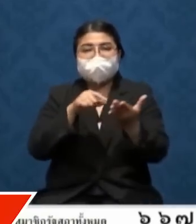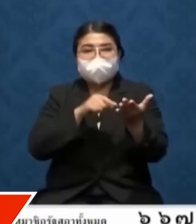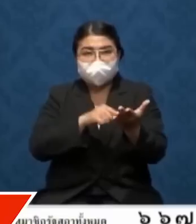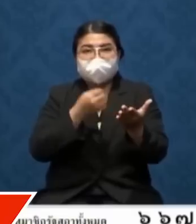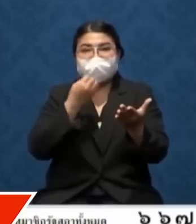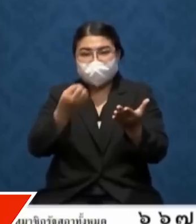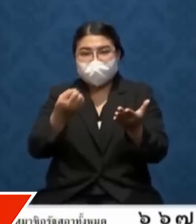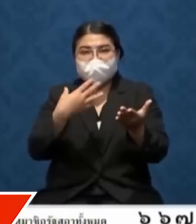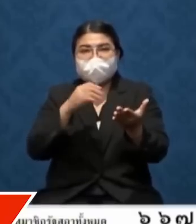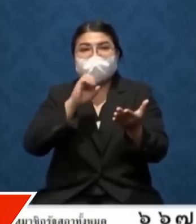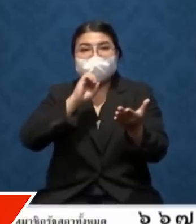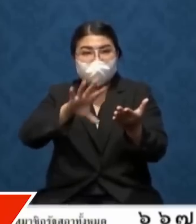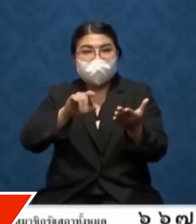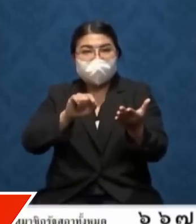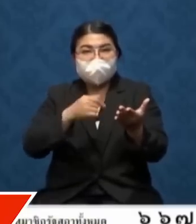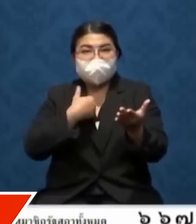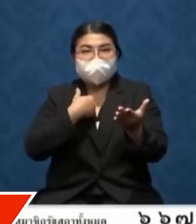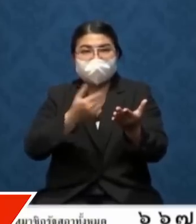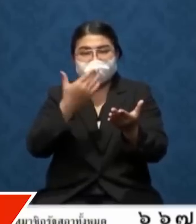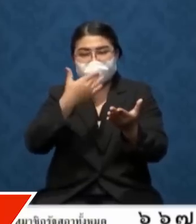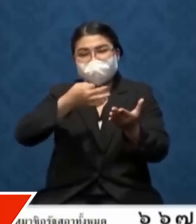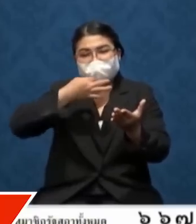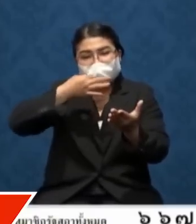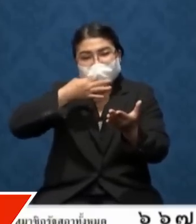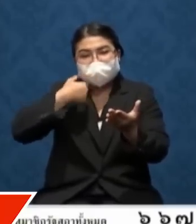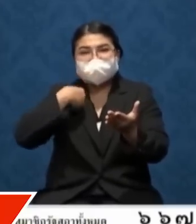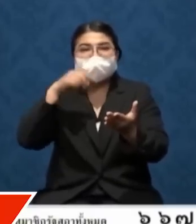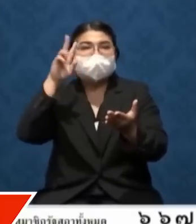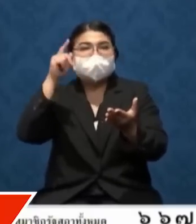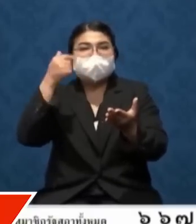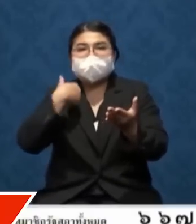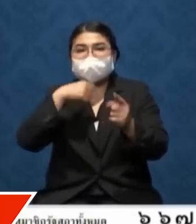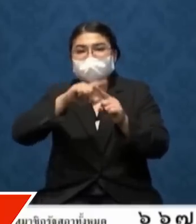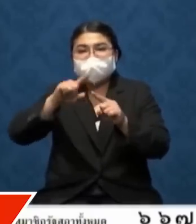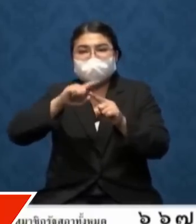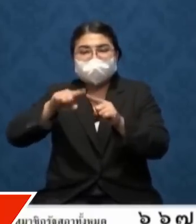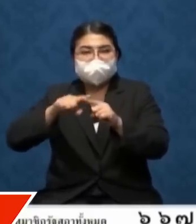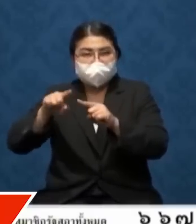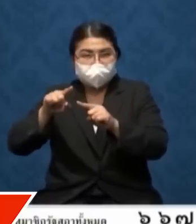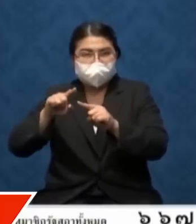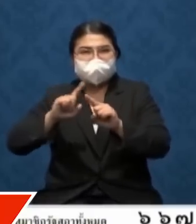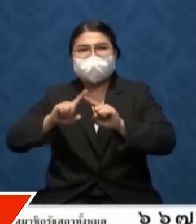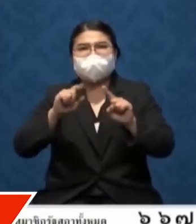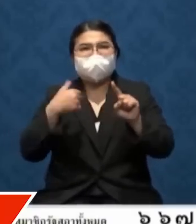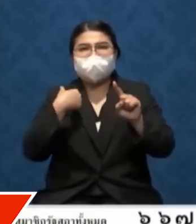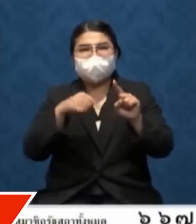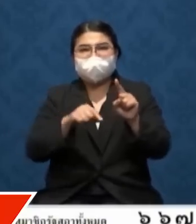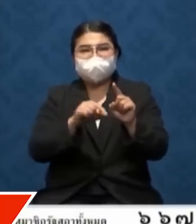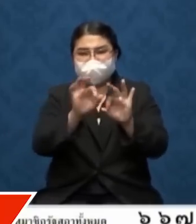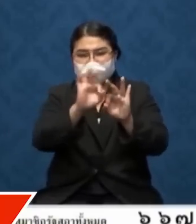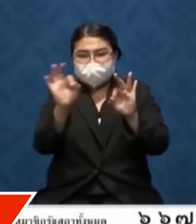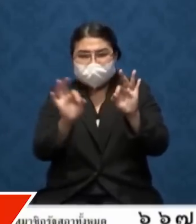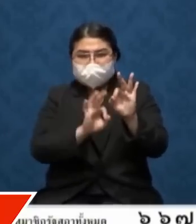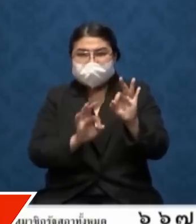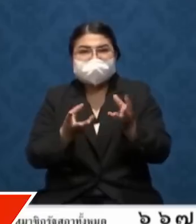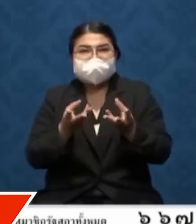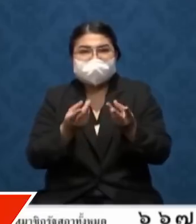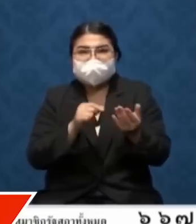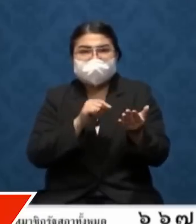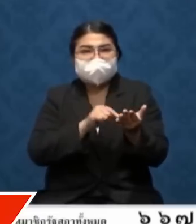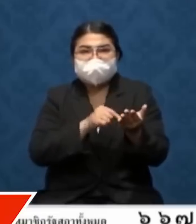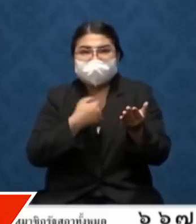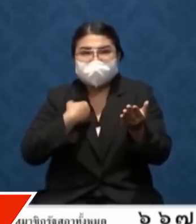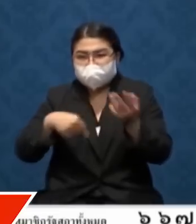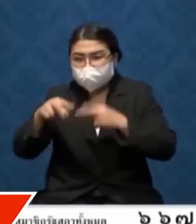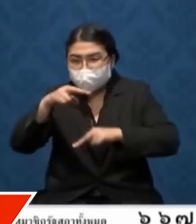ณ differentlyฮิชาชีบสื่อมวนชนแต่เือหาเป็นกฎหมายครวบคุมการทำหนาที่ของพี่น้องสื่อมวนชนซึ่